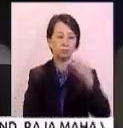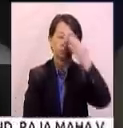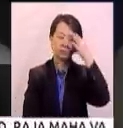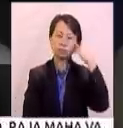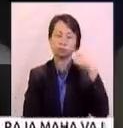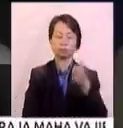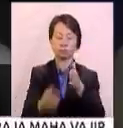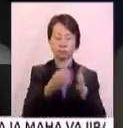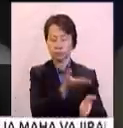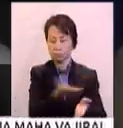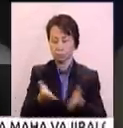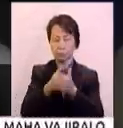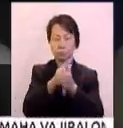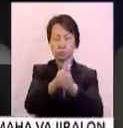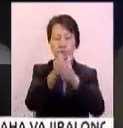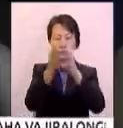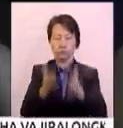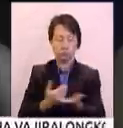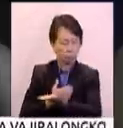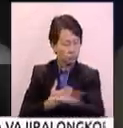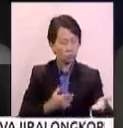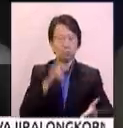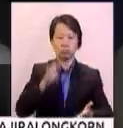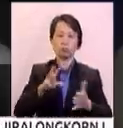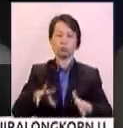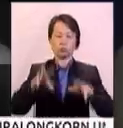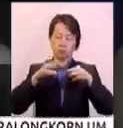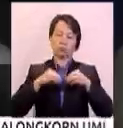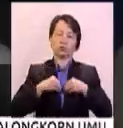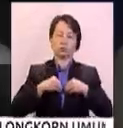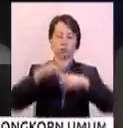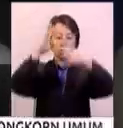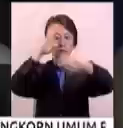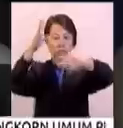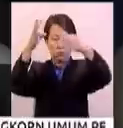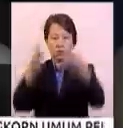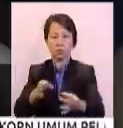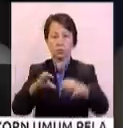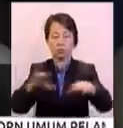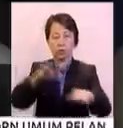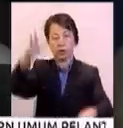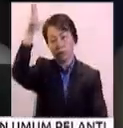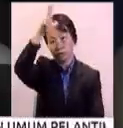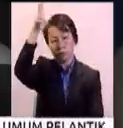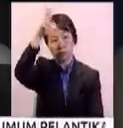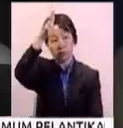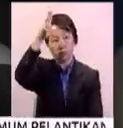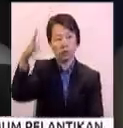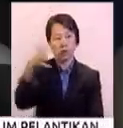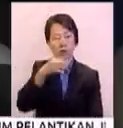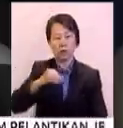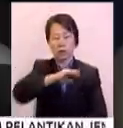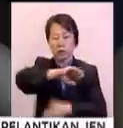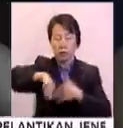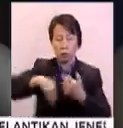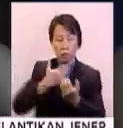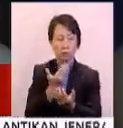Pucuk pimpinan yang ada ini mesti akur dengan keputusan yang dibuat oleh kerajaan. Dan semua